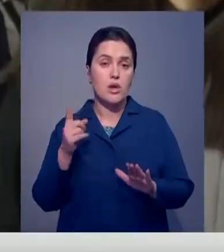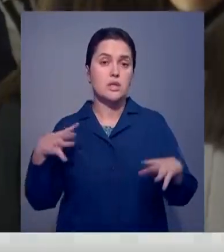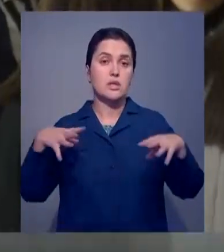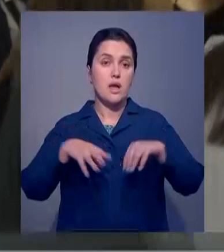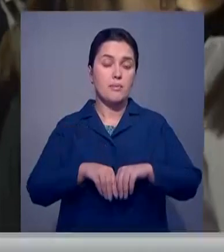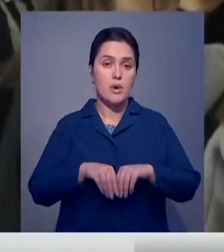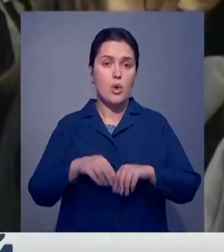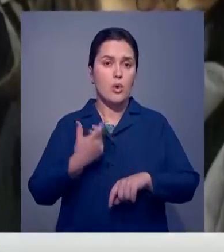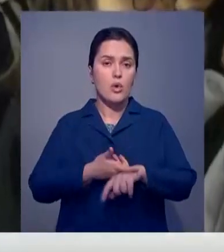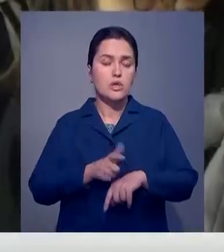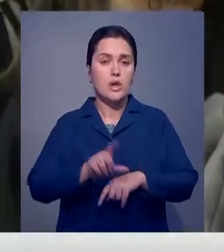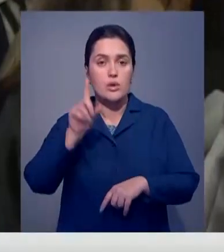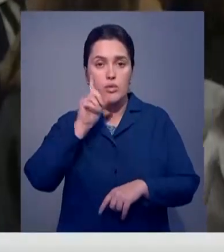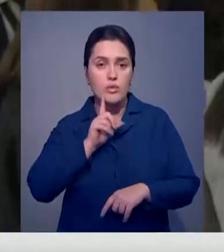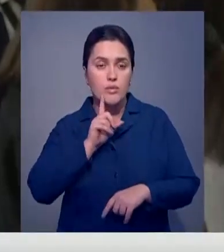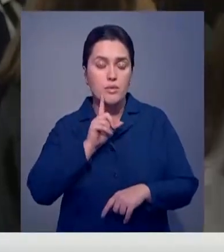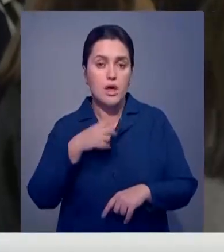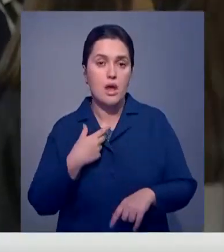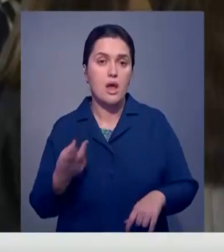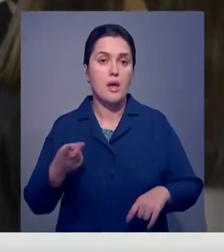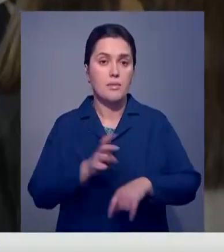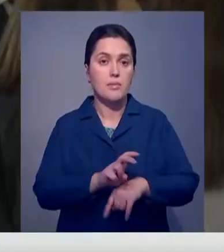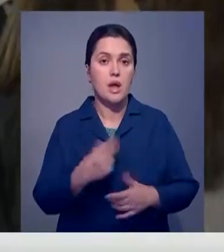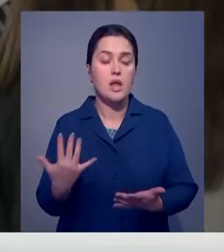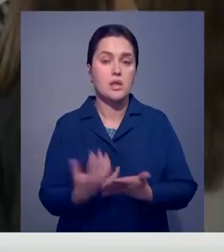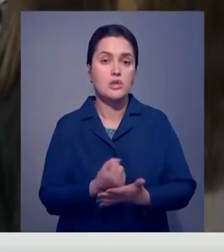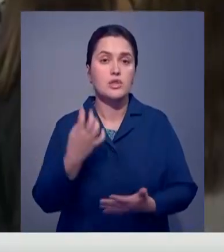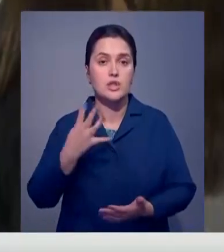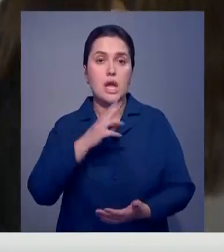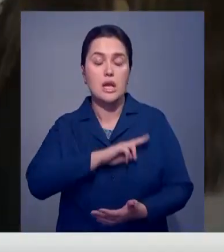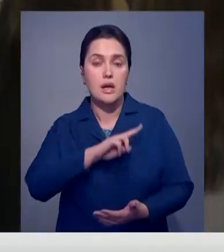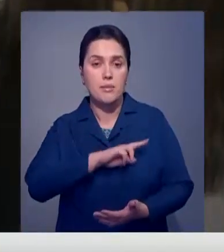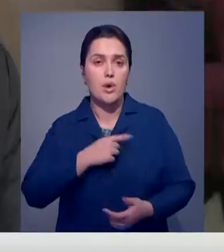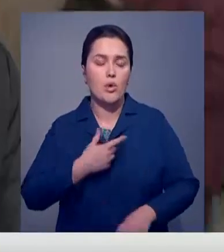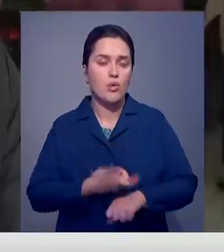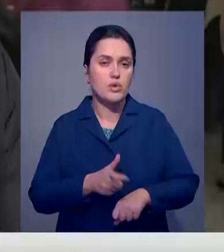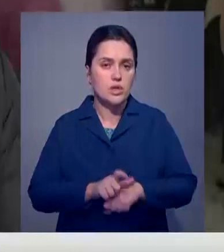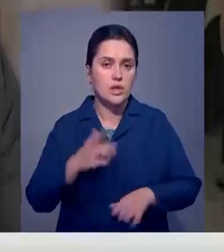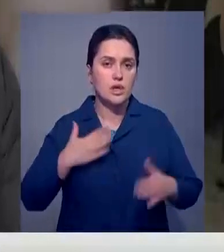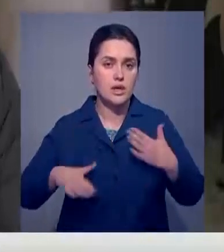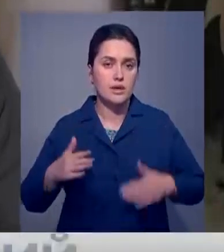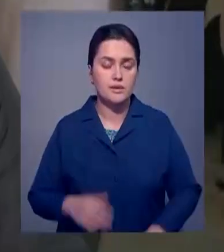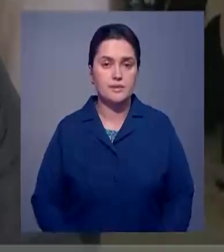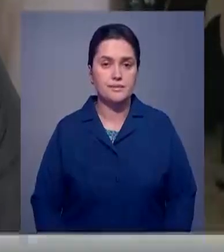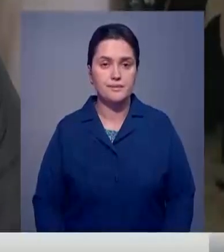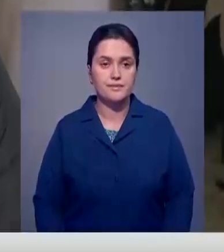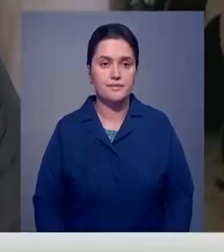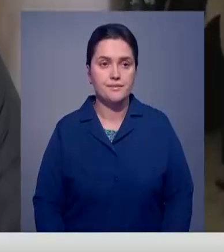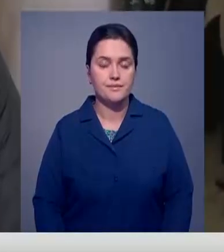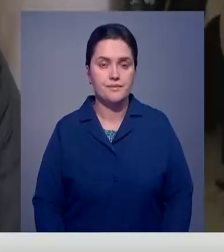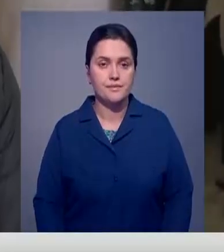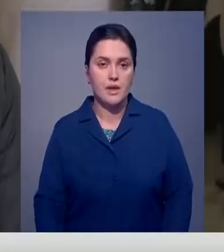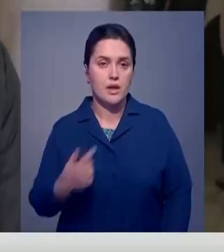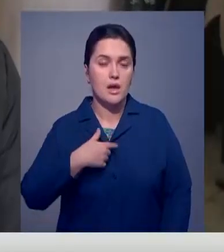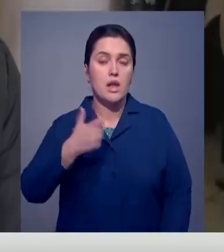одном месте, это очень удобно. Как я сюда пришел, я себе нашел 4 работы. Я этому очень рад. Ну, я для себя работаю еще. Вот